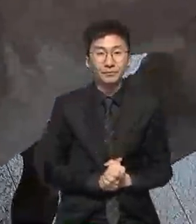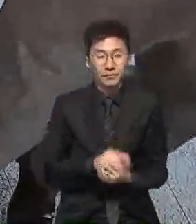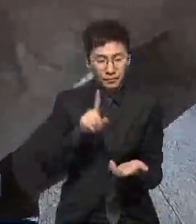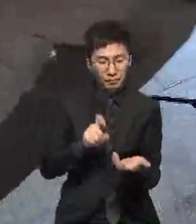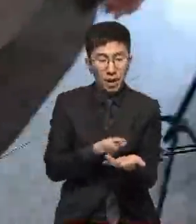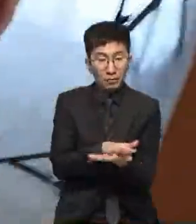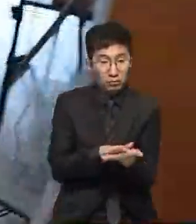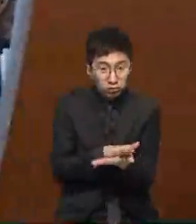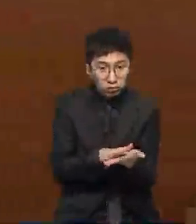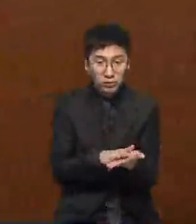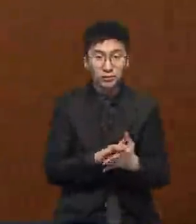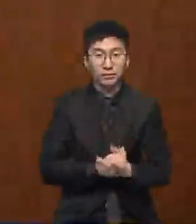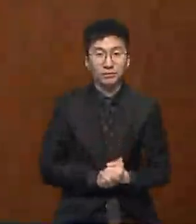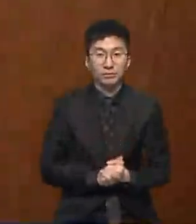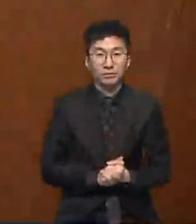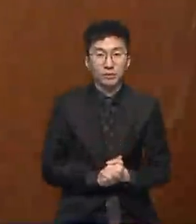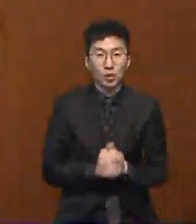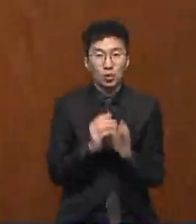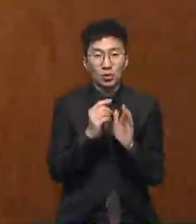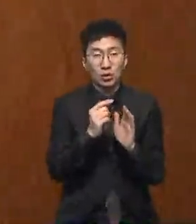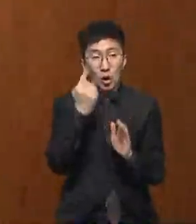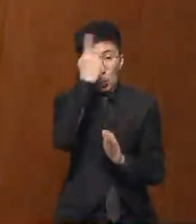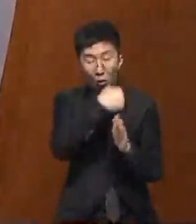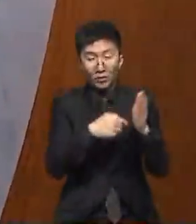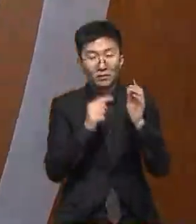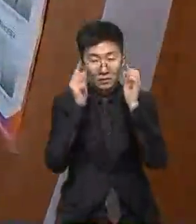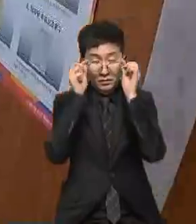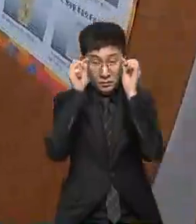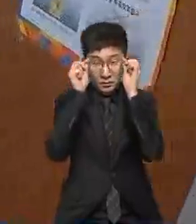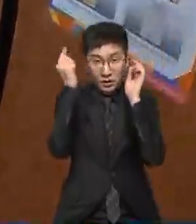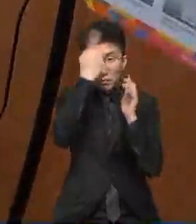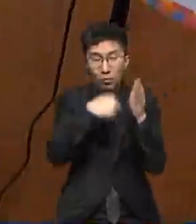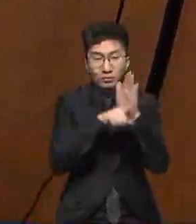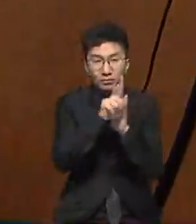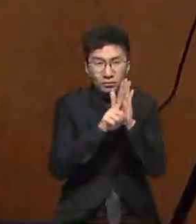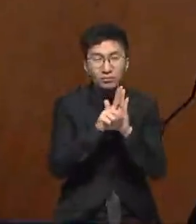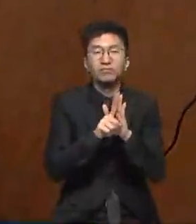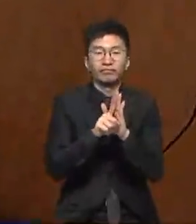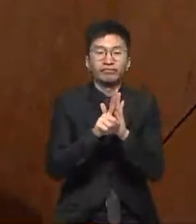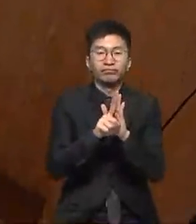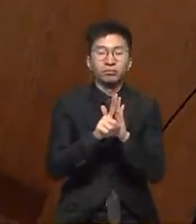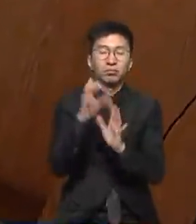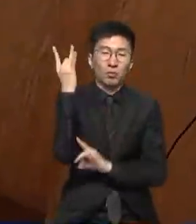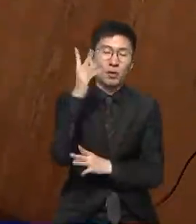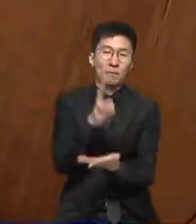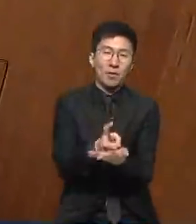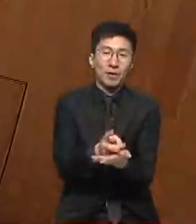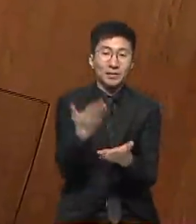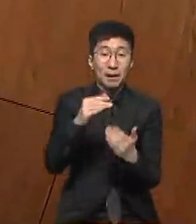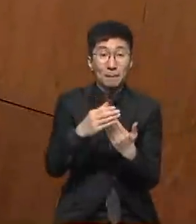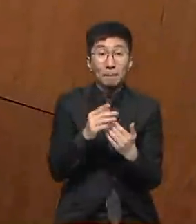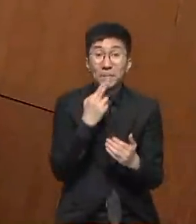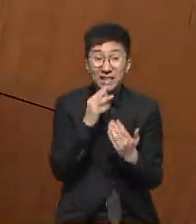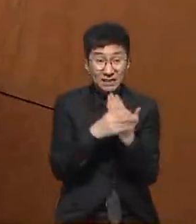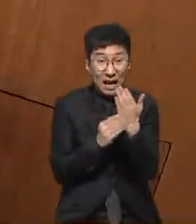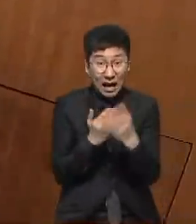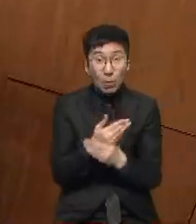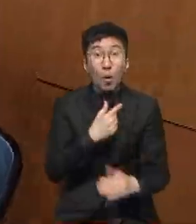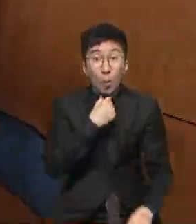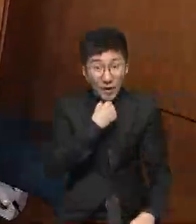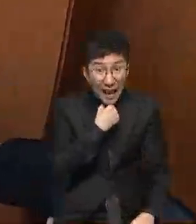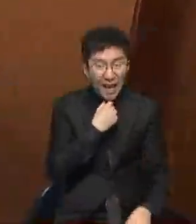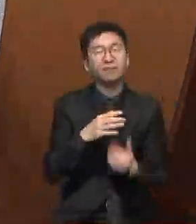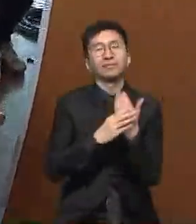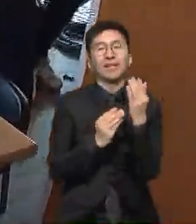손 소독과 체온 측정은 의무사항입니다. 다만 비닐 장갑은 원하는 사람만